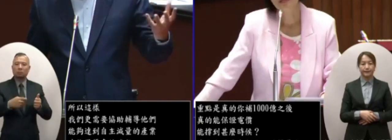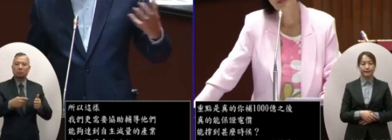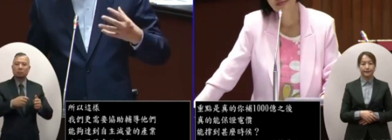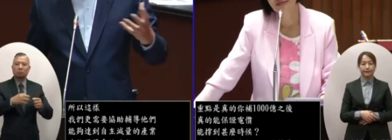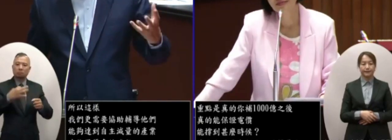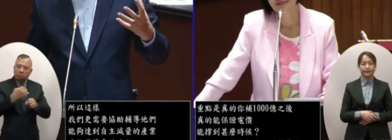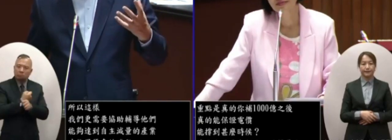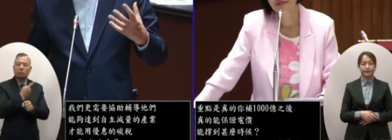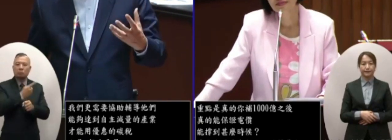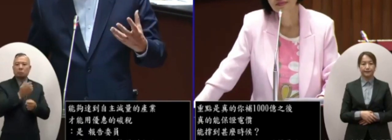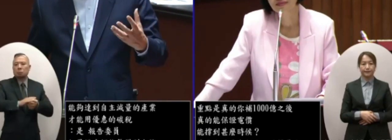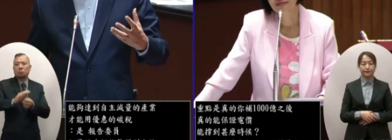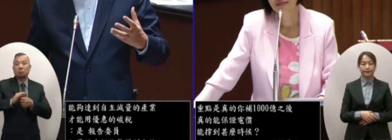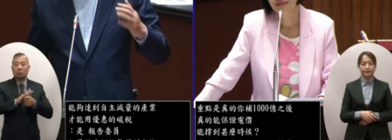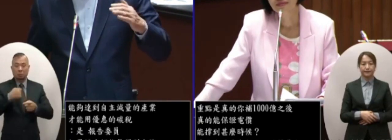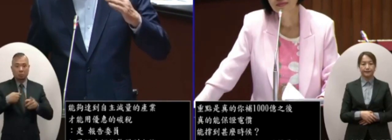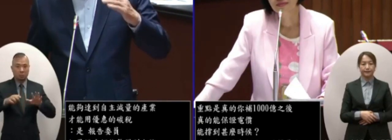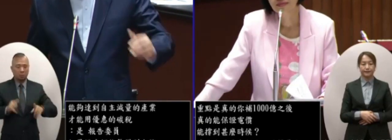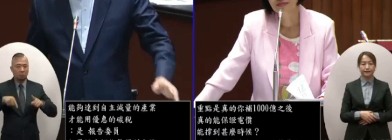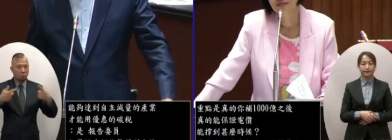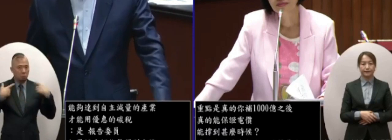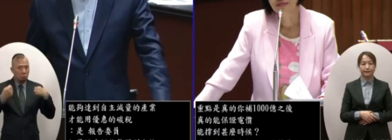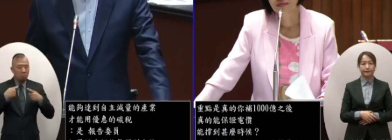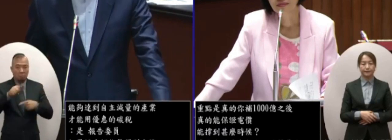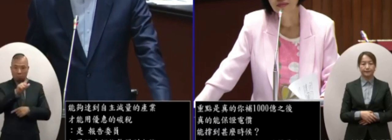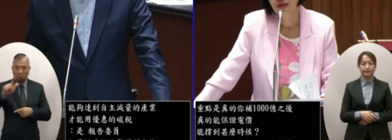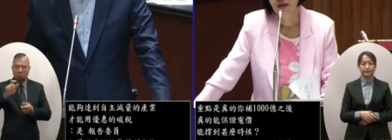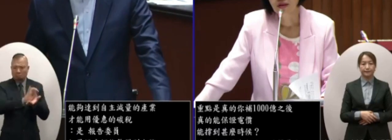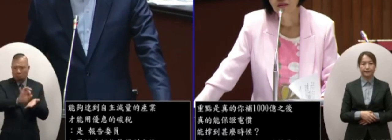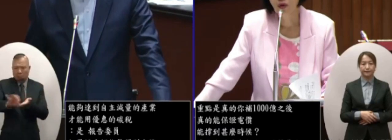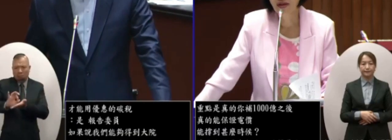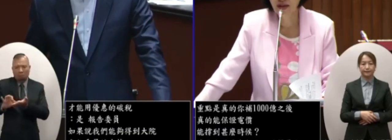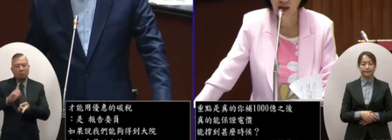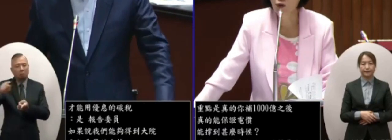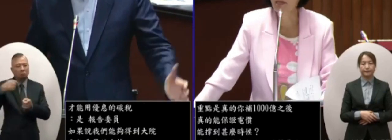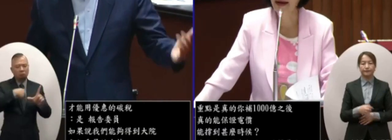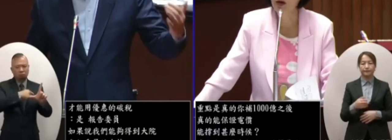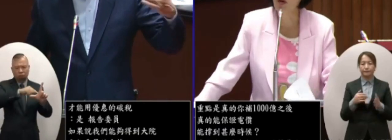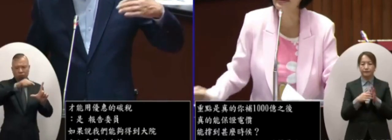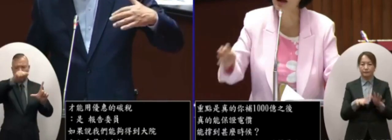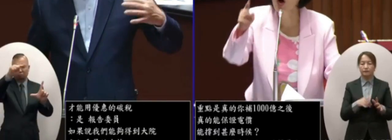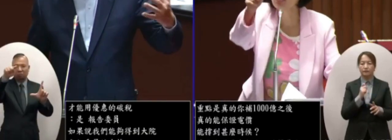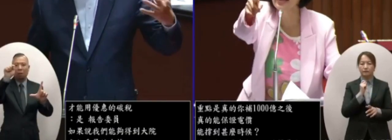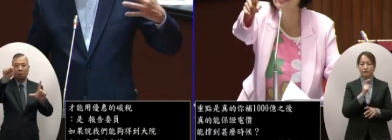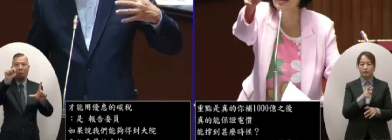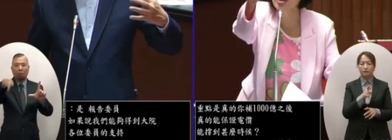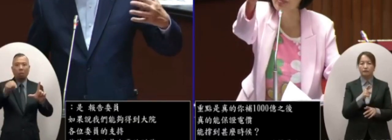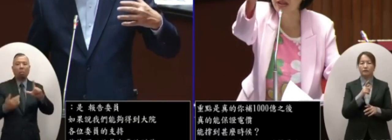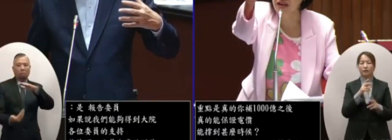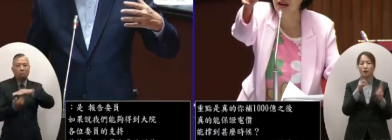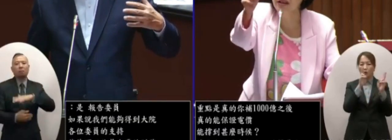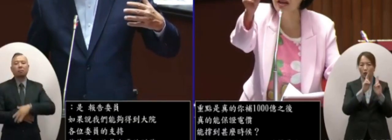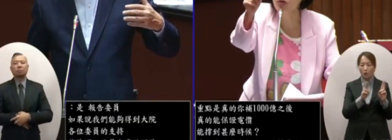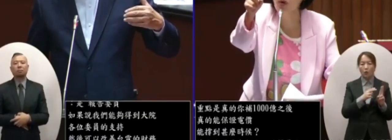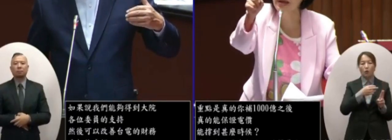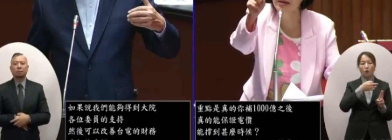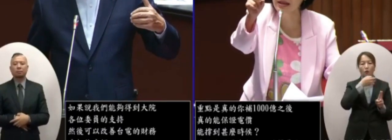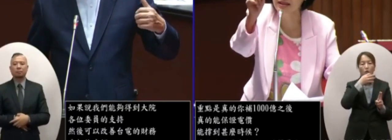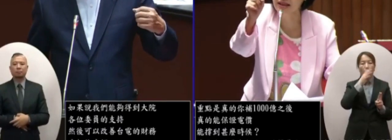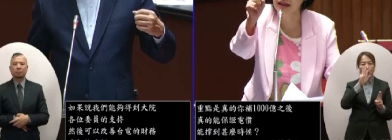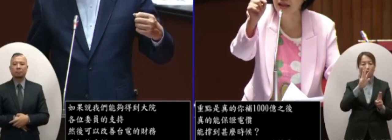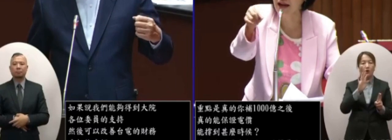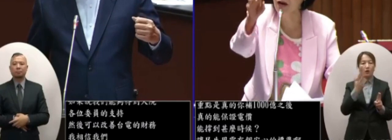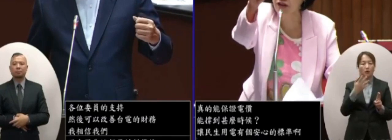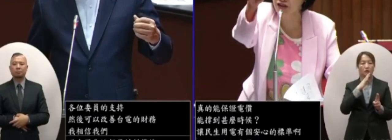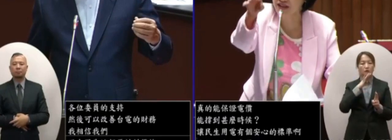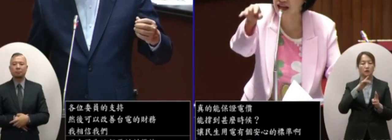个价格看起来已经到了高点。 我们现在很多买的，我们现在购电量是比较高，但是我们的那个整个材料费是